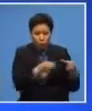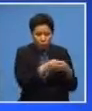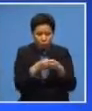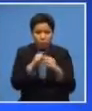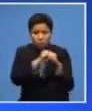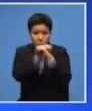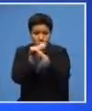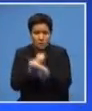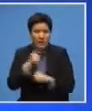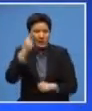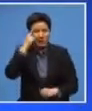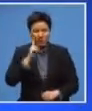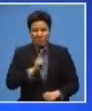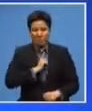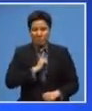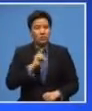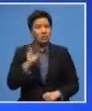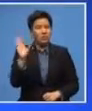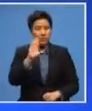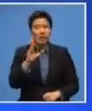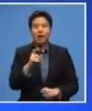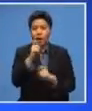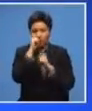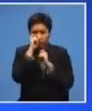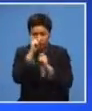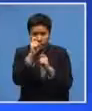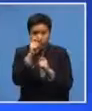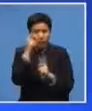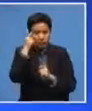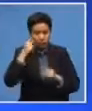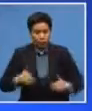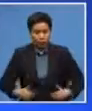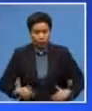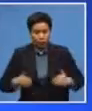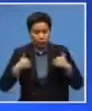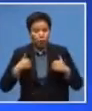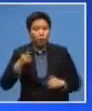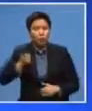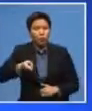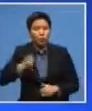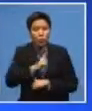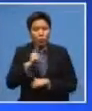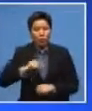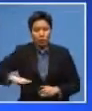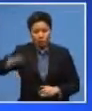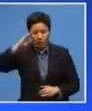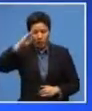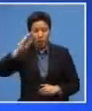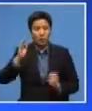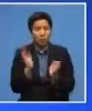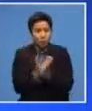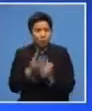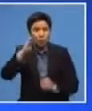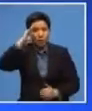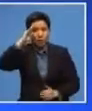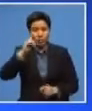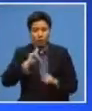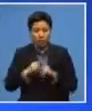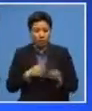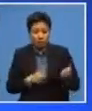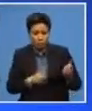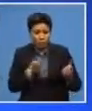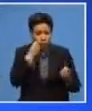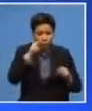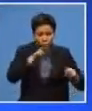ย่าประมาทในการเดินทางนะครับการใช้ชีวิตประจำวันแล้วก็เจ้าที่ก็ต้องเข้มงวดระมัดระวังในทุกภารกิจที่ออกทำงาน